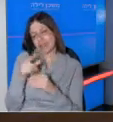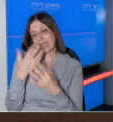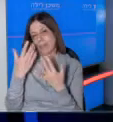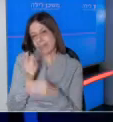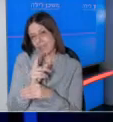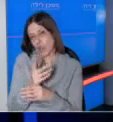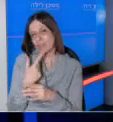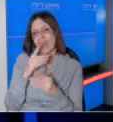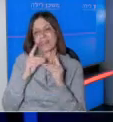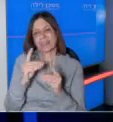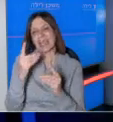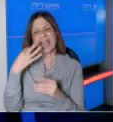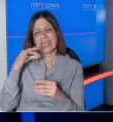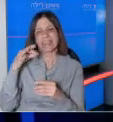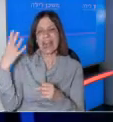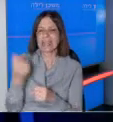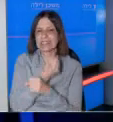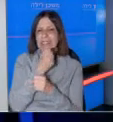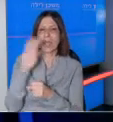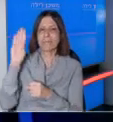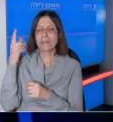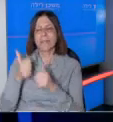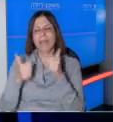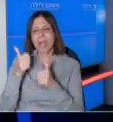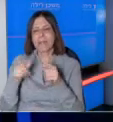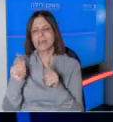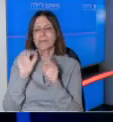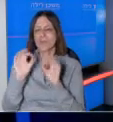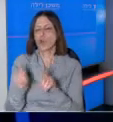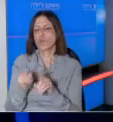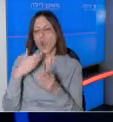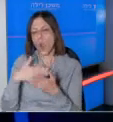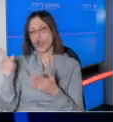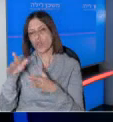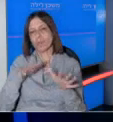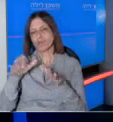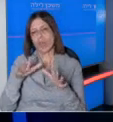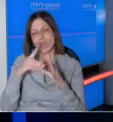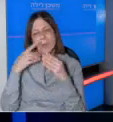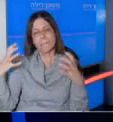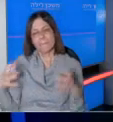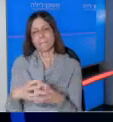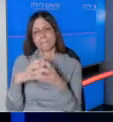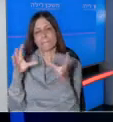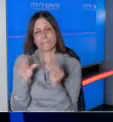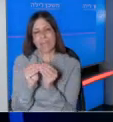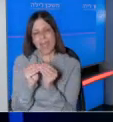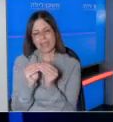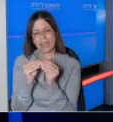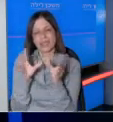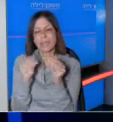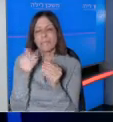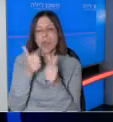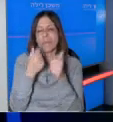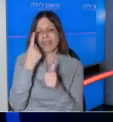הדרך היחידה לנצח את נתניהו בפריימריז היא בדיוק כמו להוריד אותו מהממשלה, כלומר שהם יאחדו כוחות, יתלכדו סביב מועמד אחד,